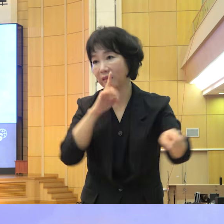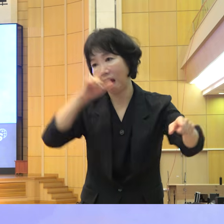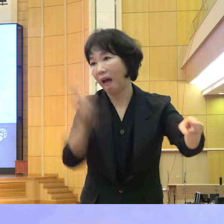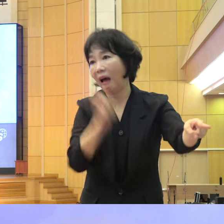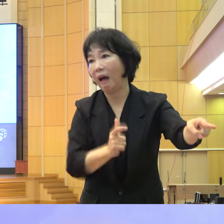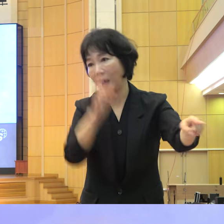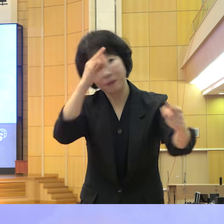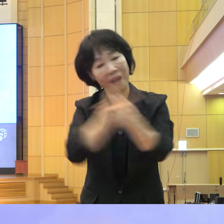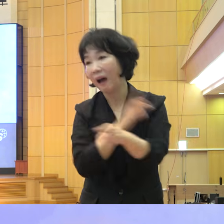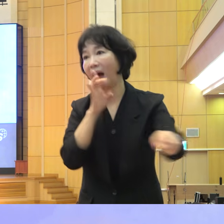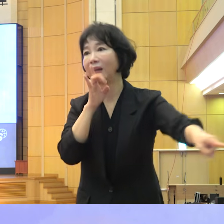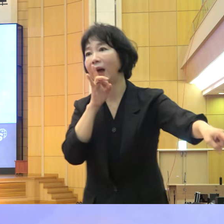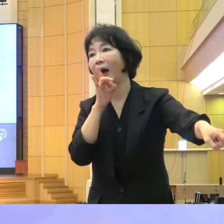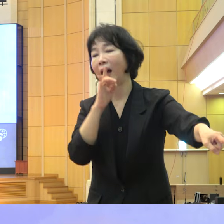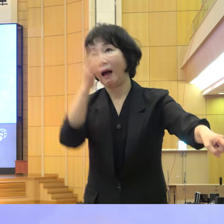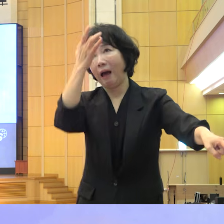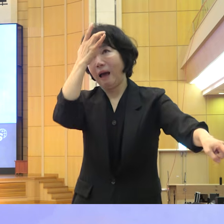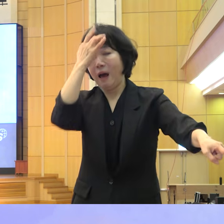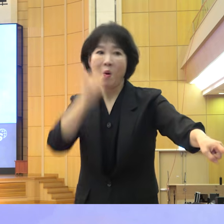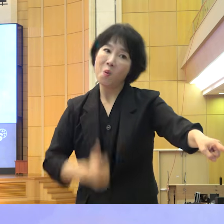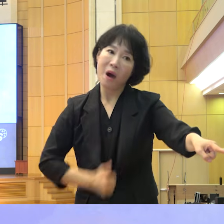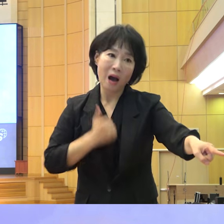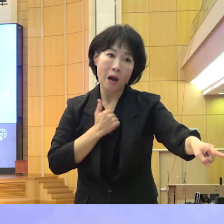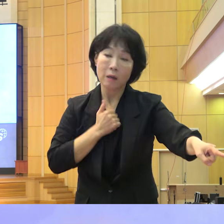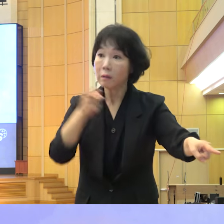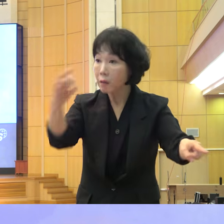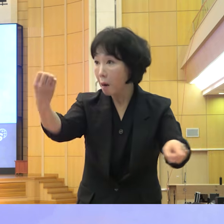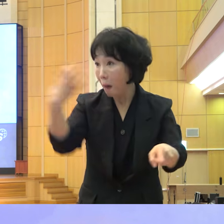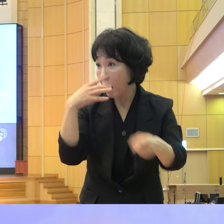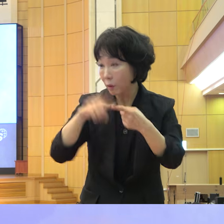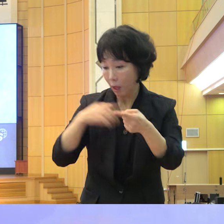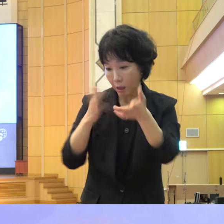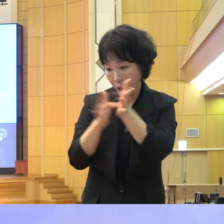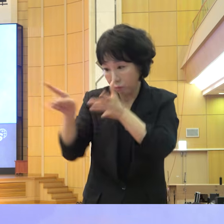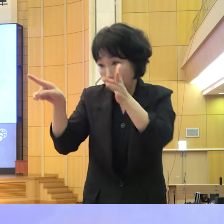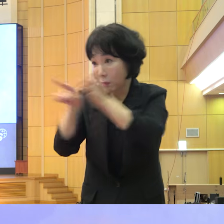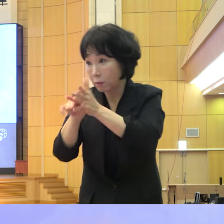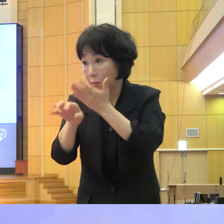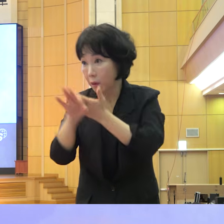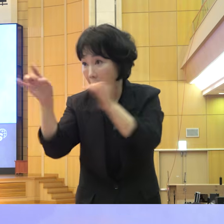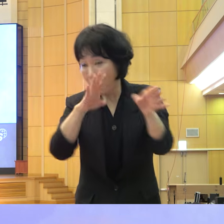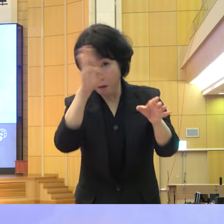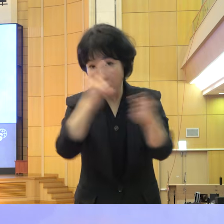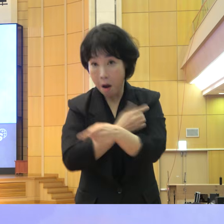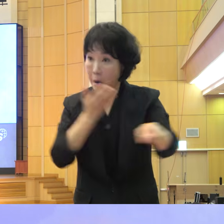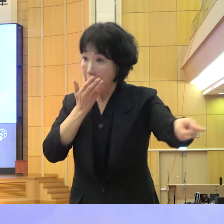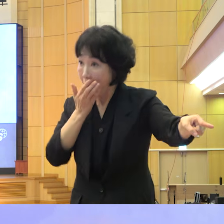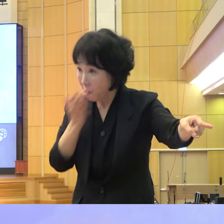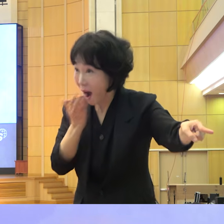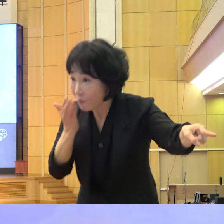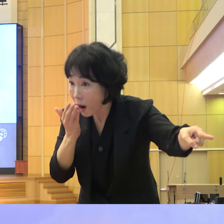당신 말대로 예수 믿어가지고 내 남편이 산다고 하면 내가 예수 아니라 예수 할아버지도 믿을 터이니